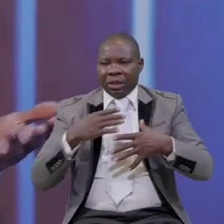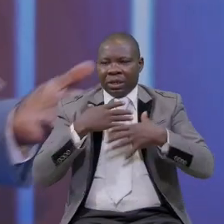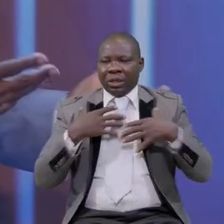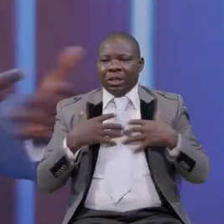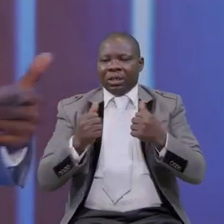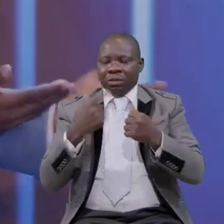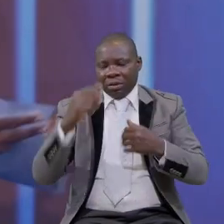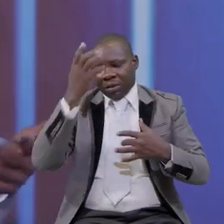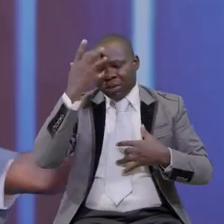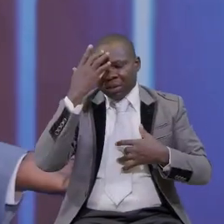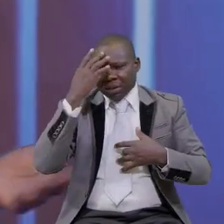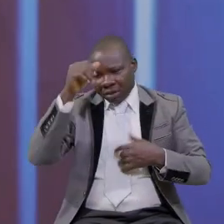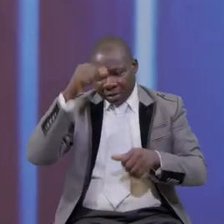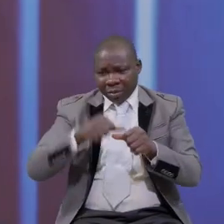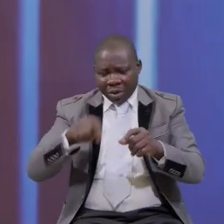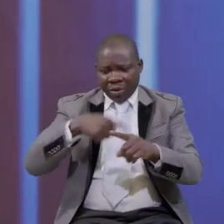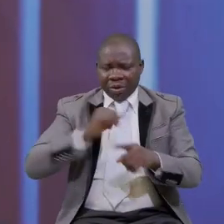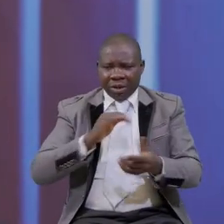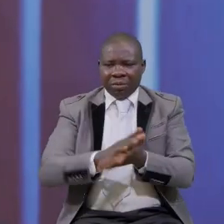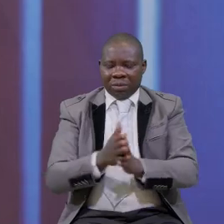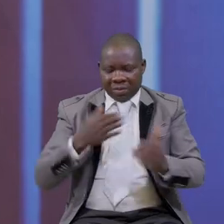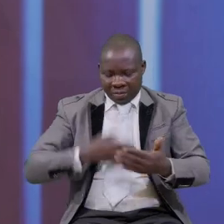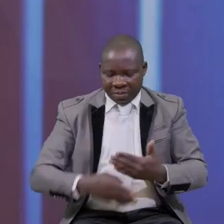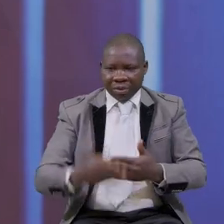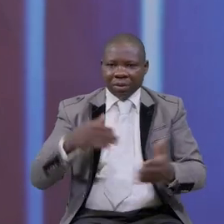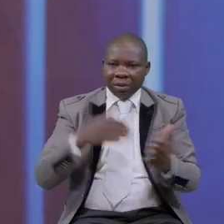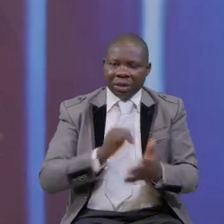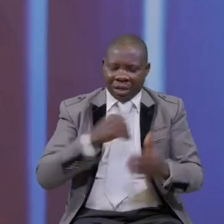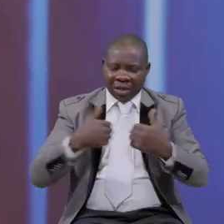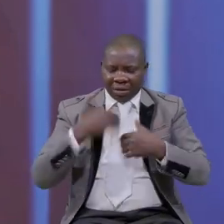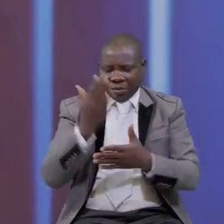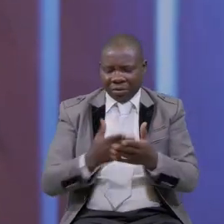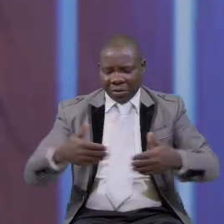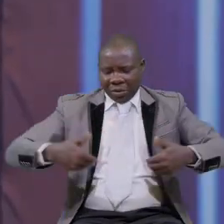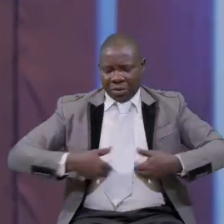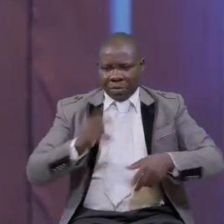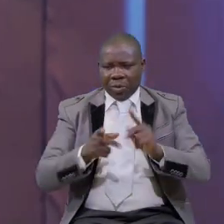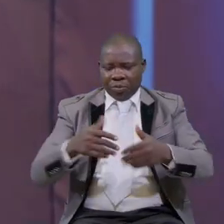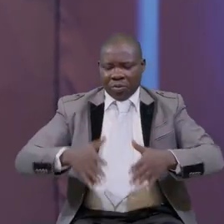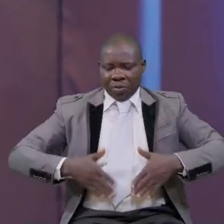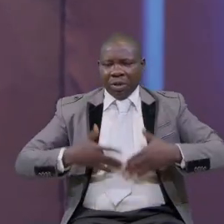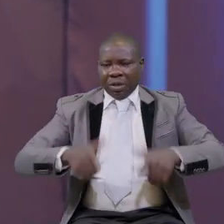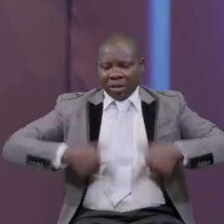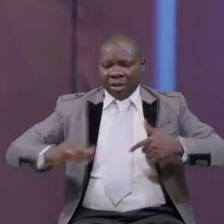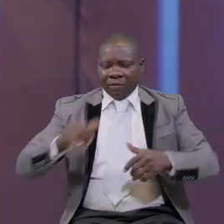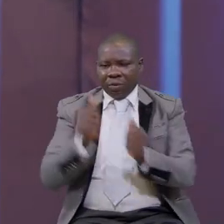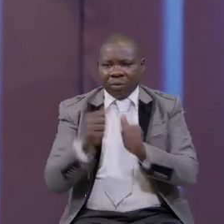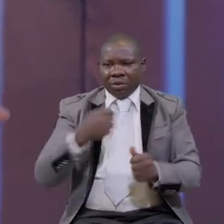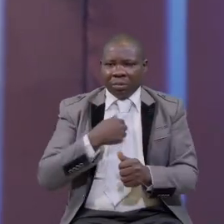après vous êtes né de nouveau, il y avait des jeunes qui vivaient avec moi. Et ces jeunes gens vivant avec